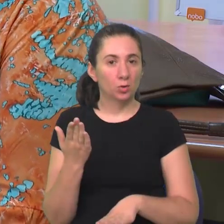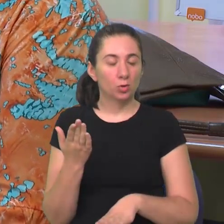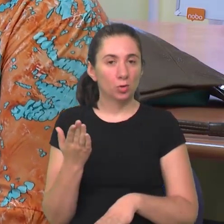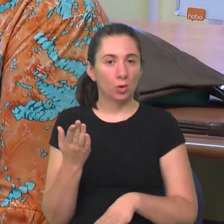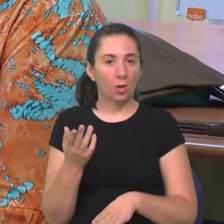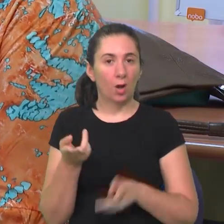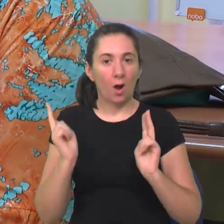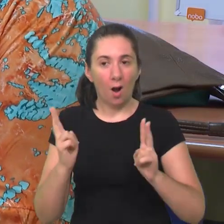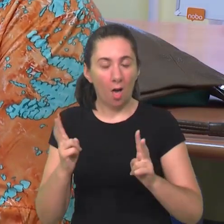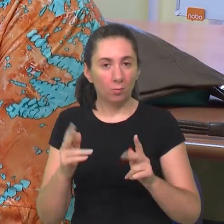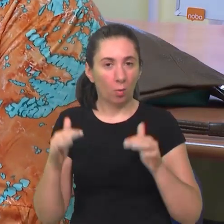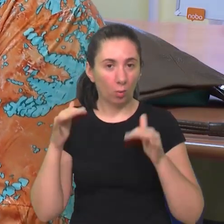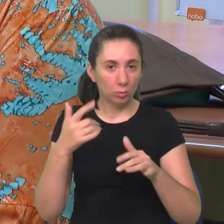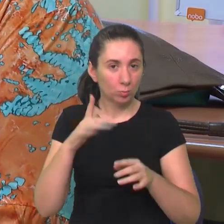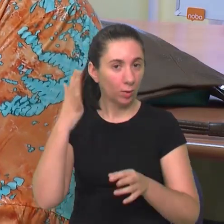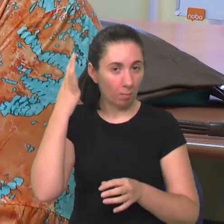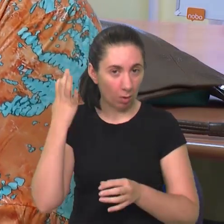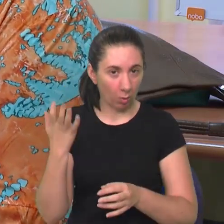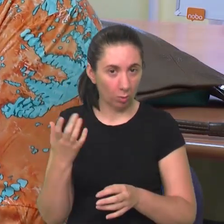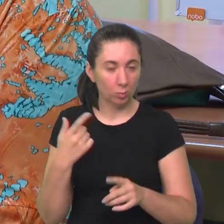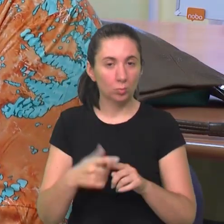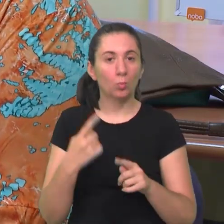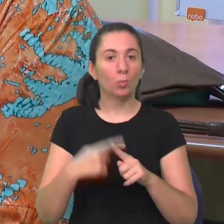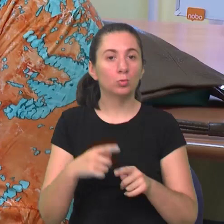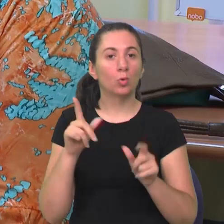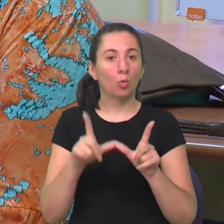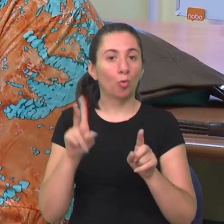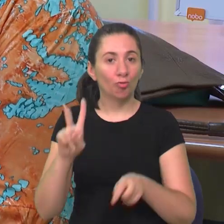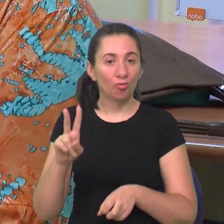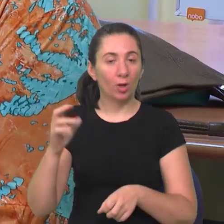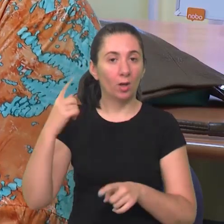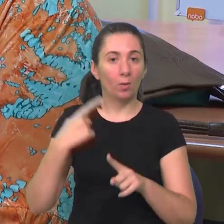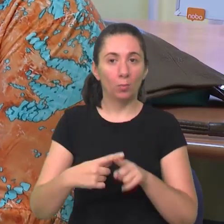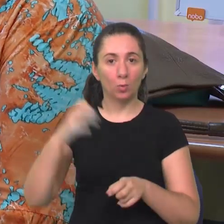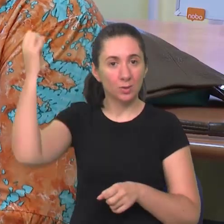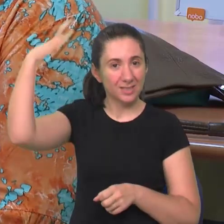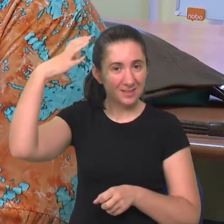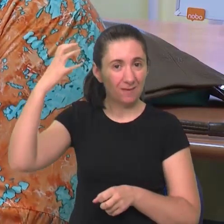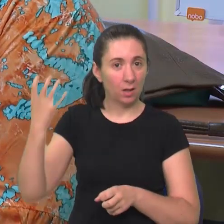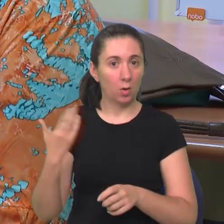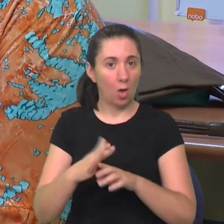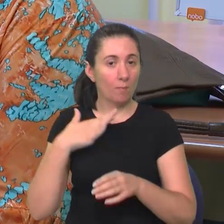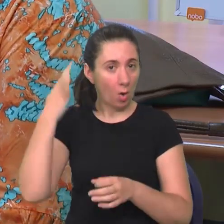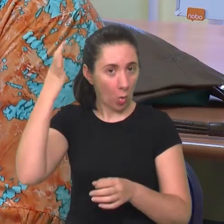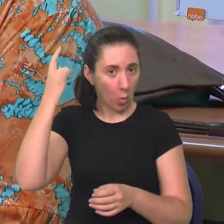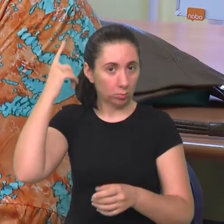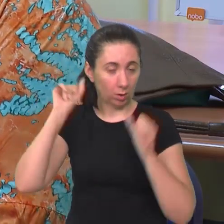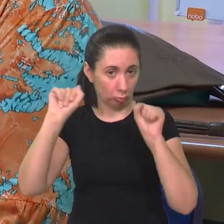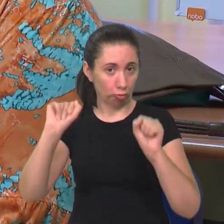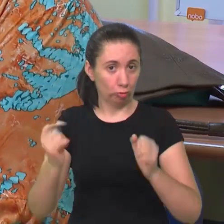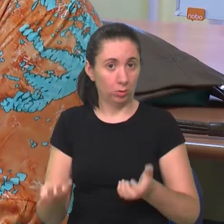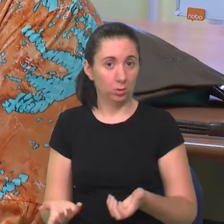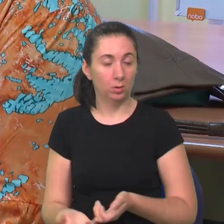izloženi su hladnoće, zatim UV zračenje, svjetlost. Isto, ako imamo kosu, ona nas